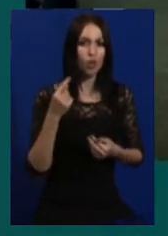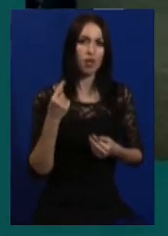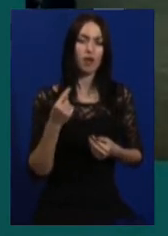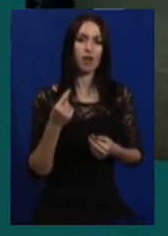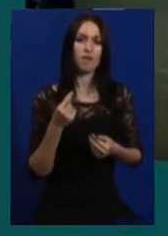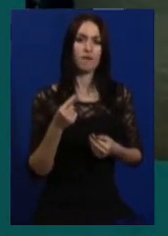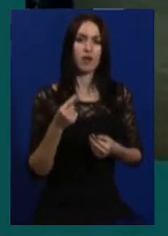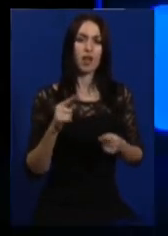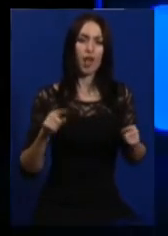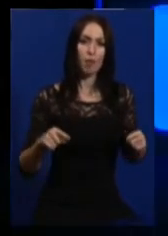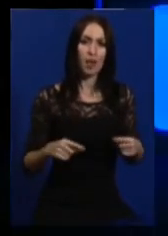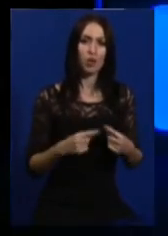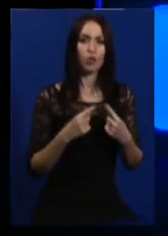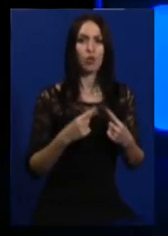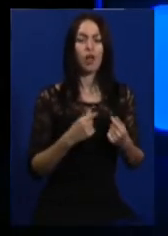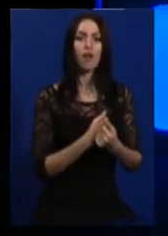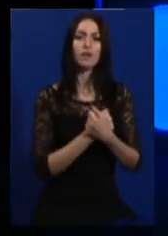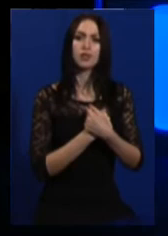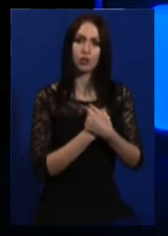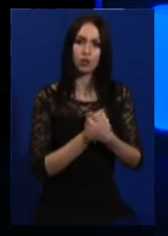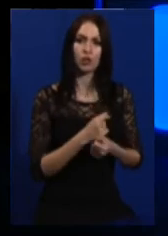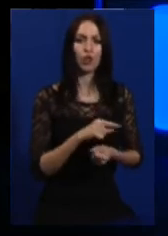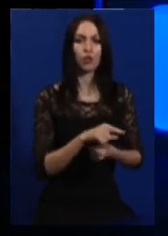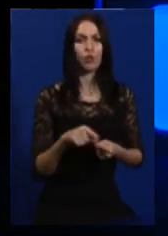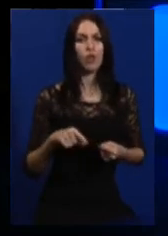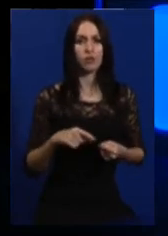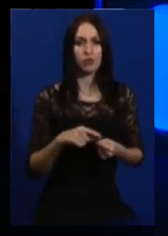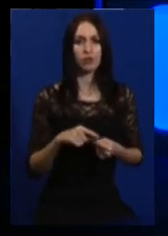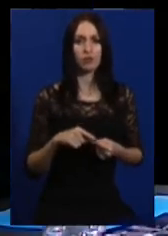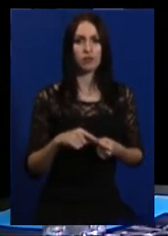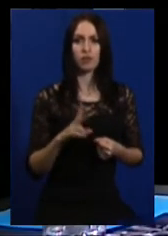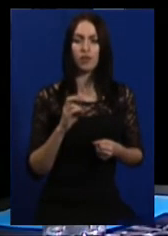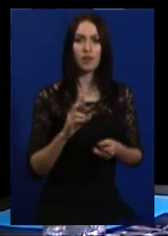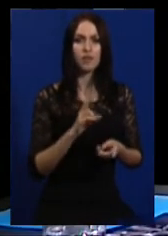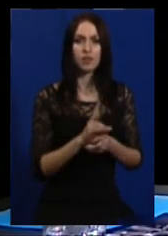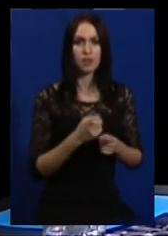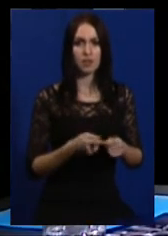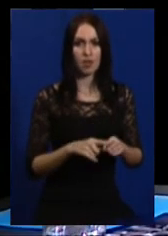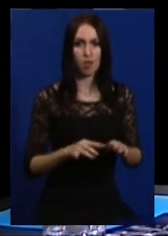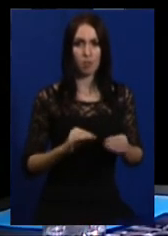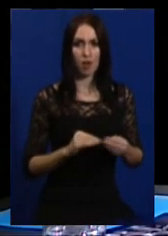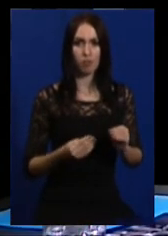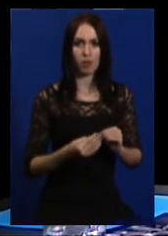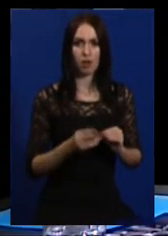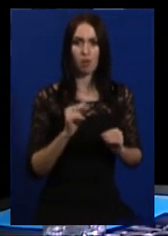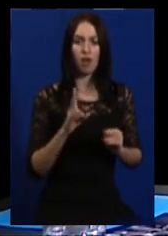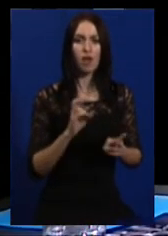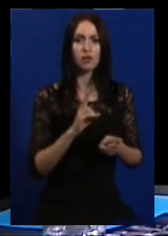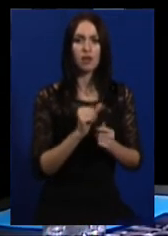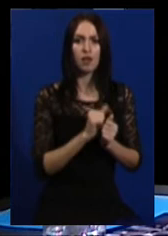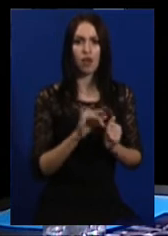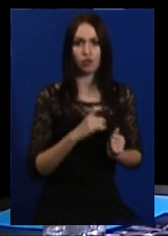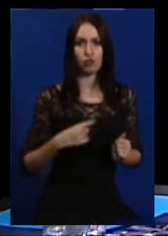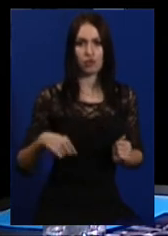рик перри the lack of к сожалению они и не сталкивались с этой проблемой не сталкивался каждый я знал